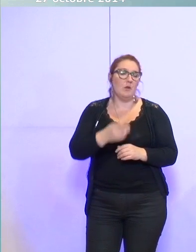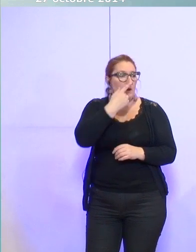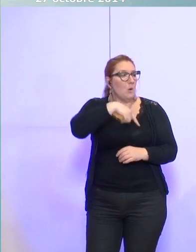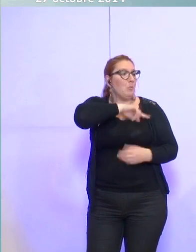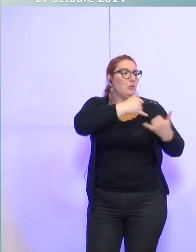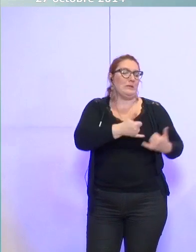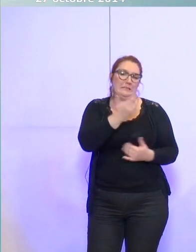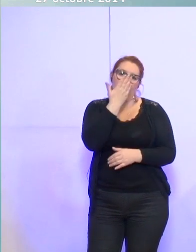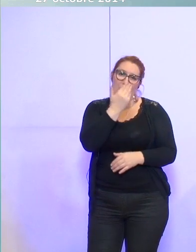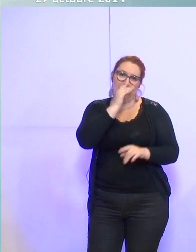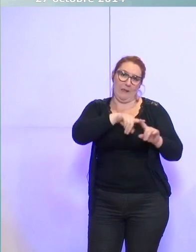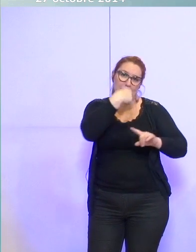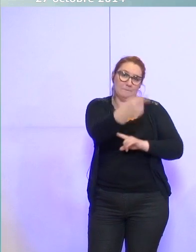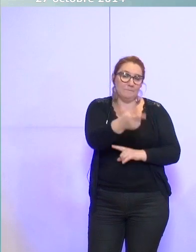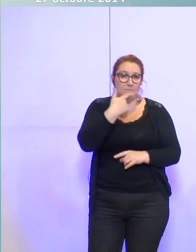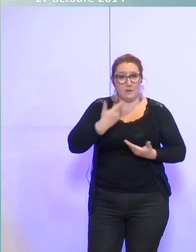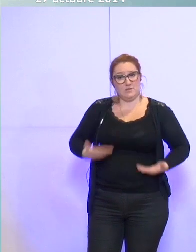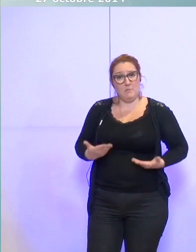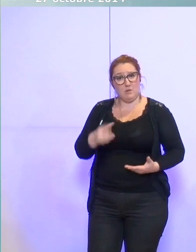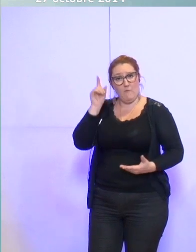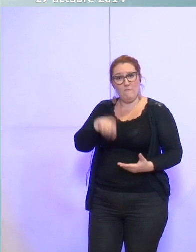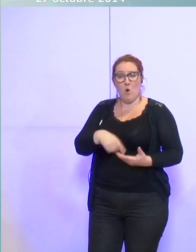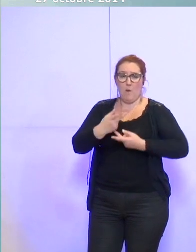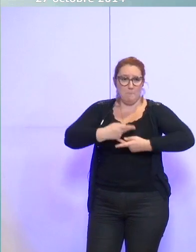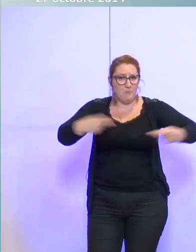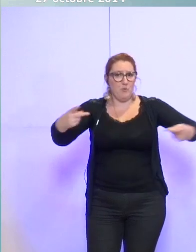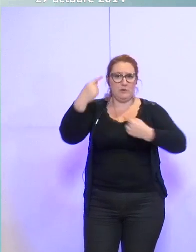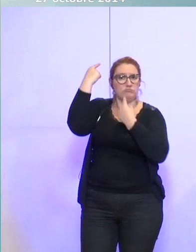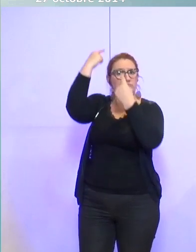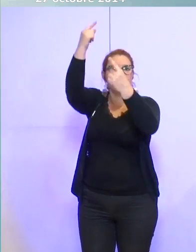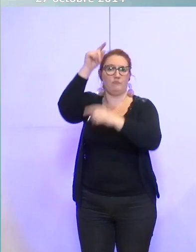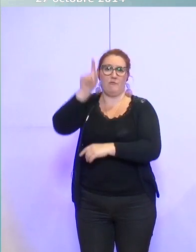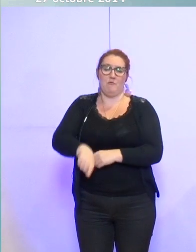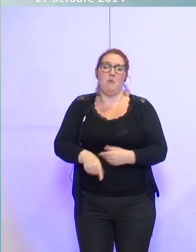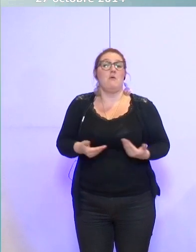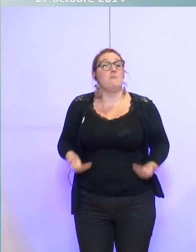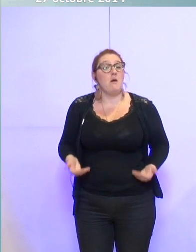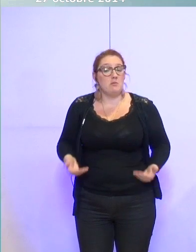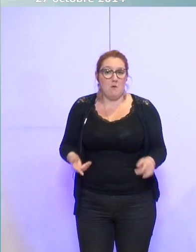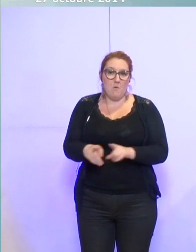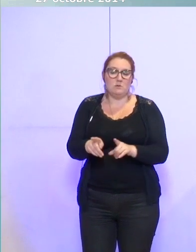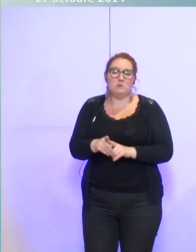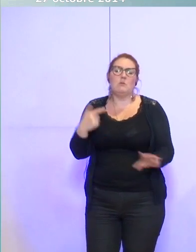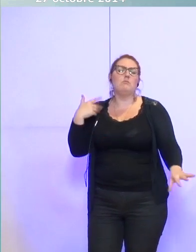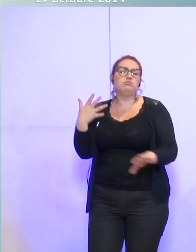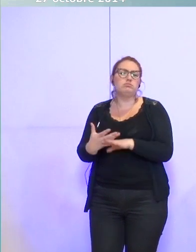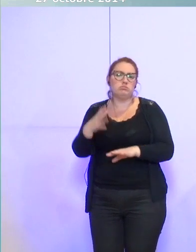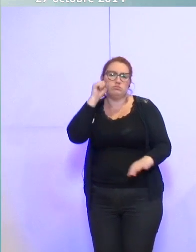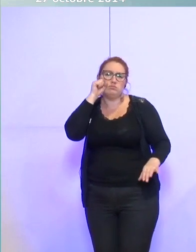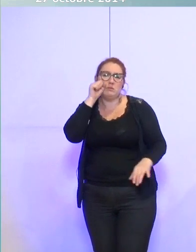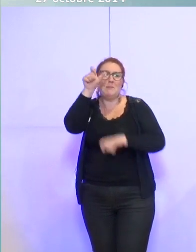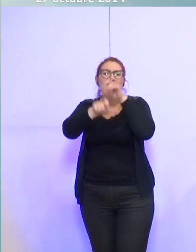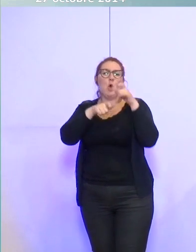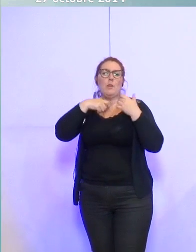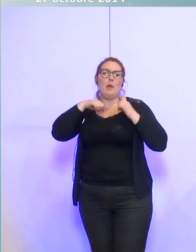février. C'est bien maintenant qu'il nous faut porter cette intervention sur la place publique. Maintenant également, et nous en avons entendu un certain nombre de nos